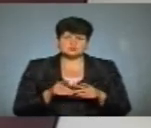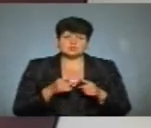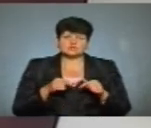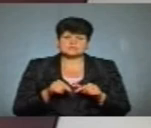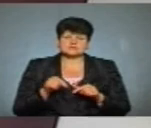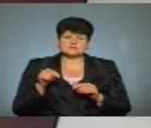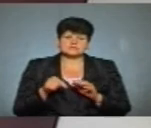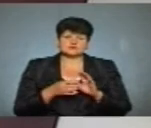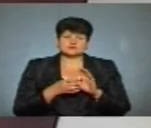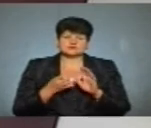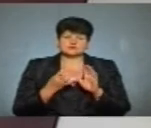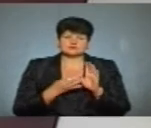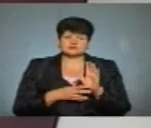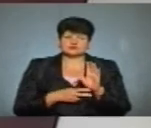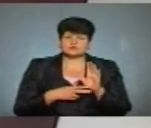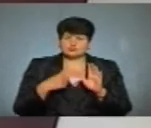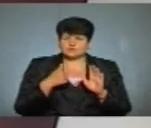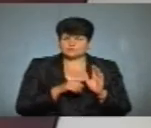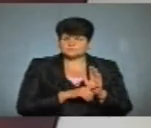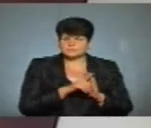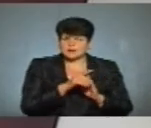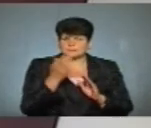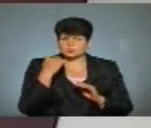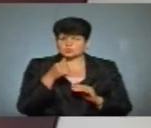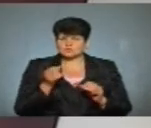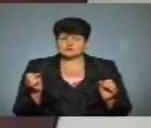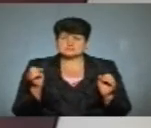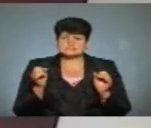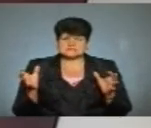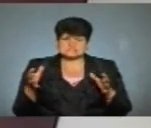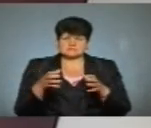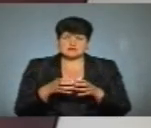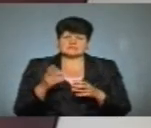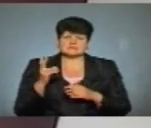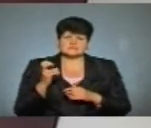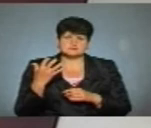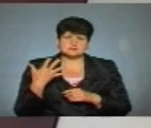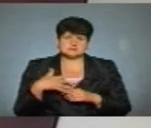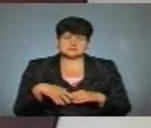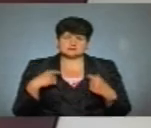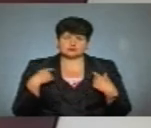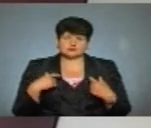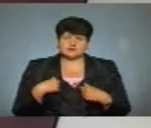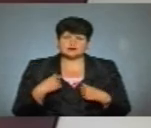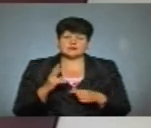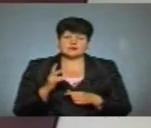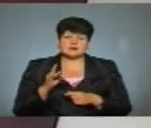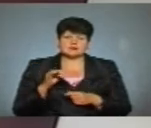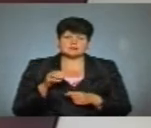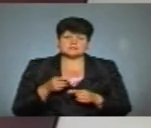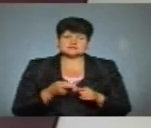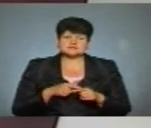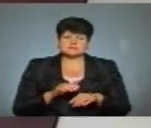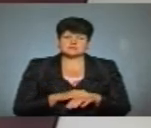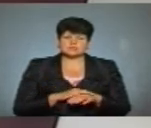організовують з 1997 року. Минулого року зібрали 250 портфелів, каже Аліна Муц. «Карітас» – це благодійний фонд, який